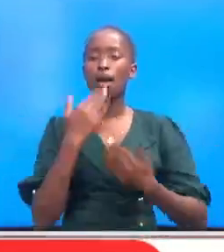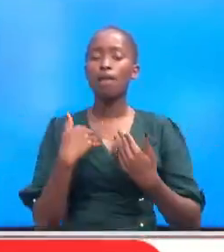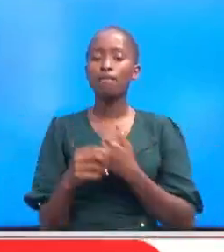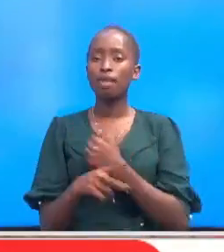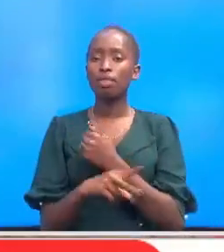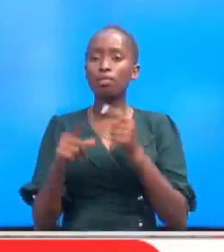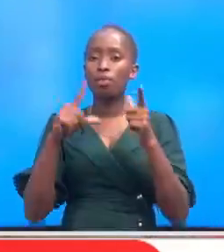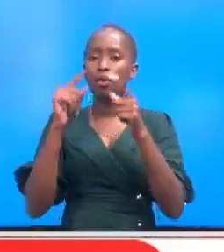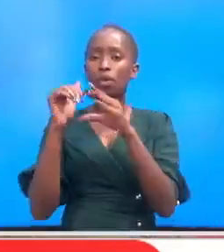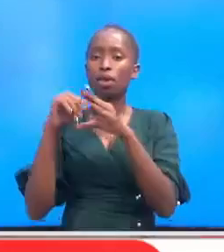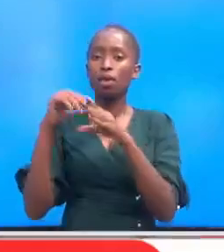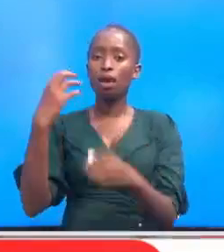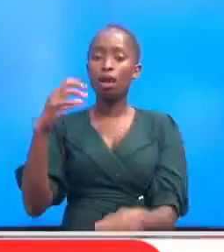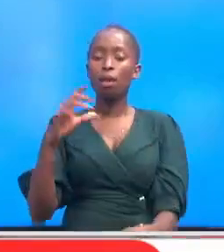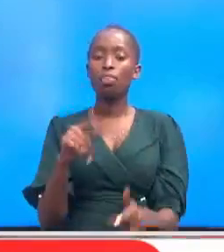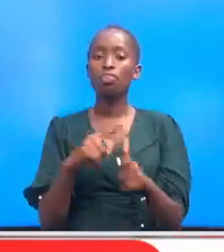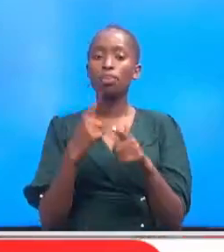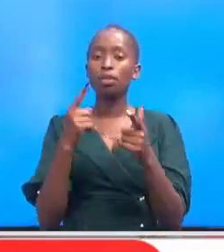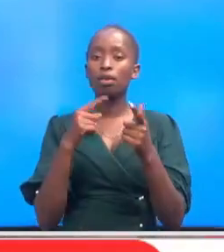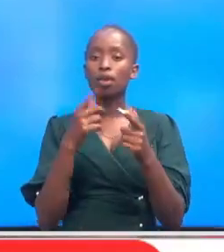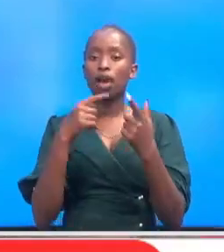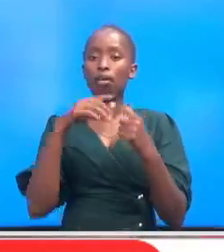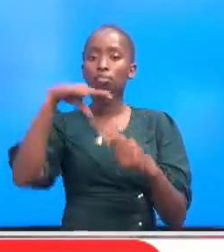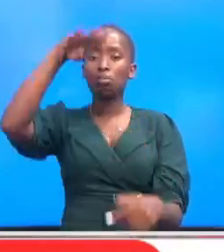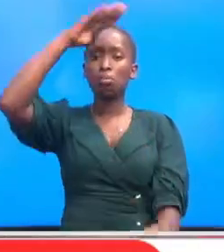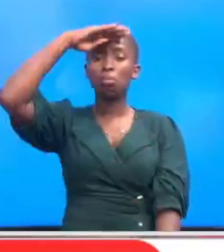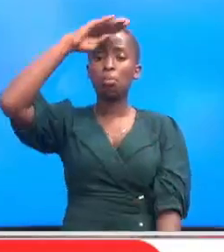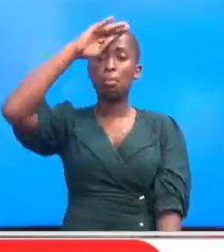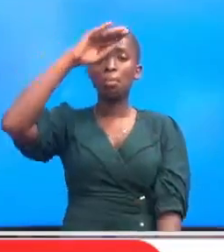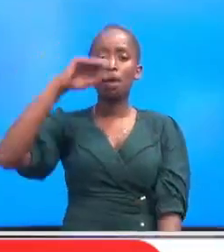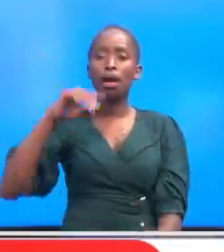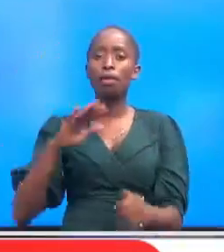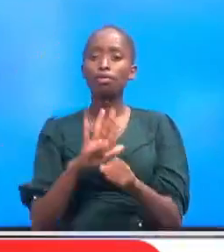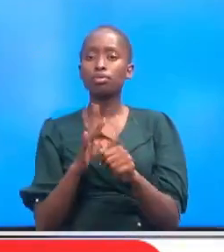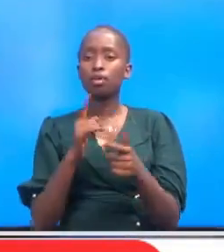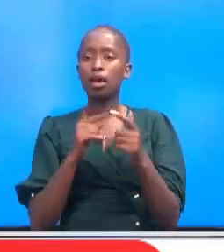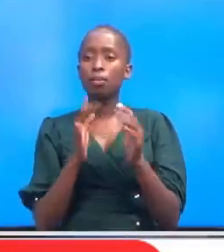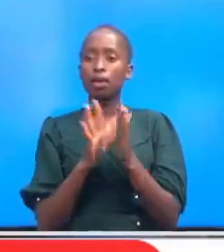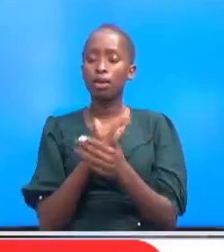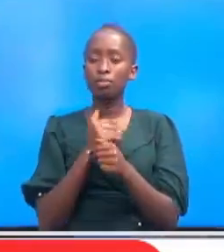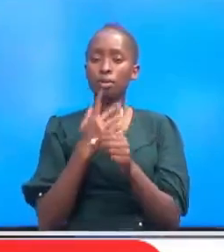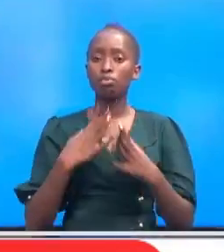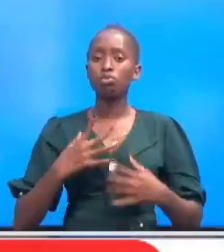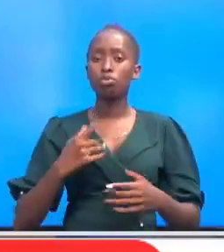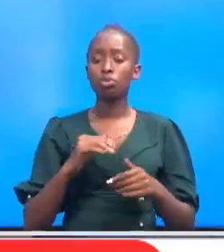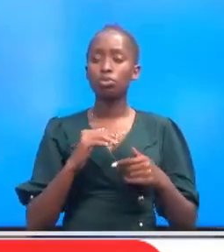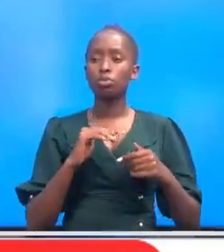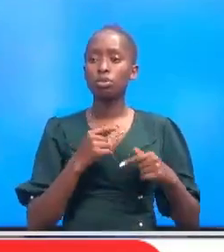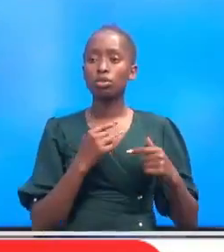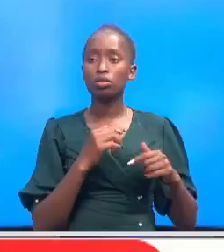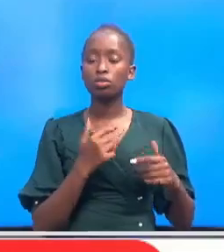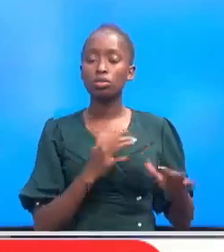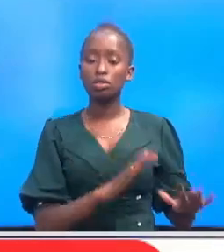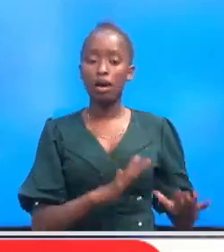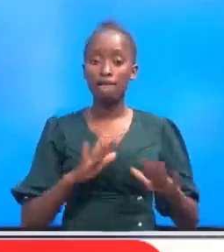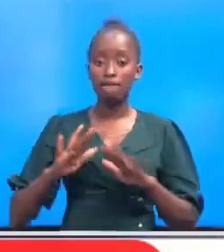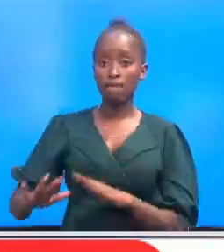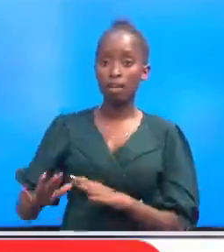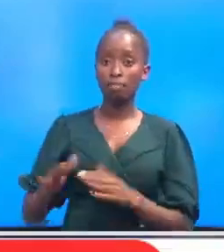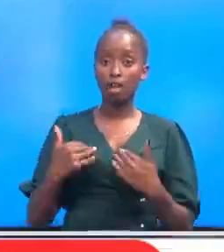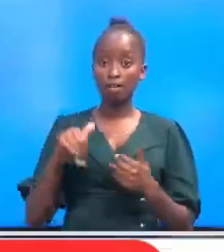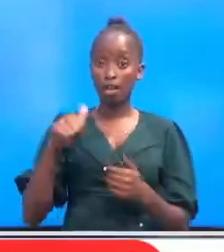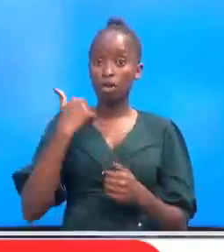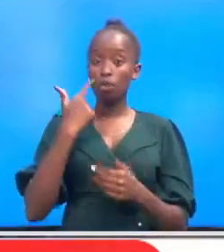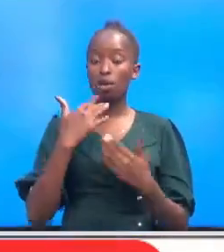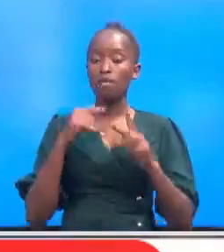kwaambu wanakunywa pombe wanakunja usiku kuangamiza wakani wakangai kuko Na wengine wametoroka Tun na na Pia saa hii